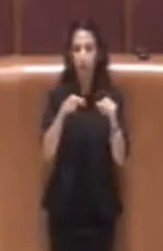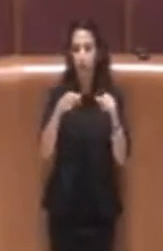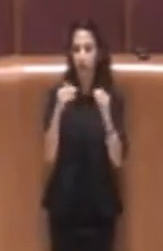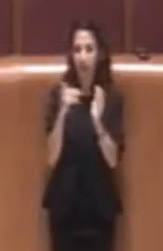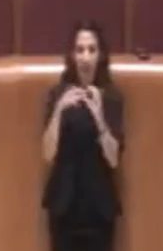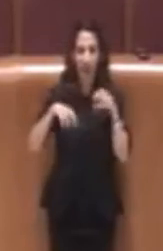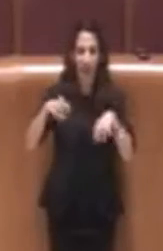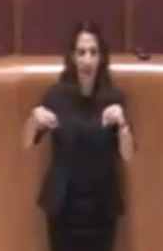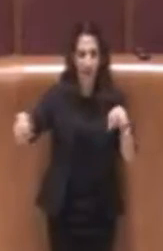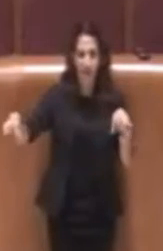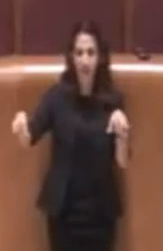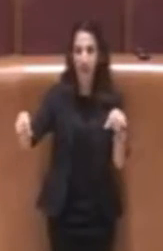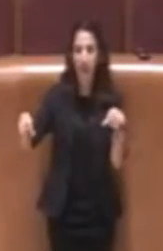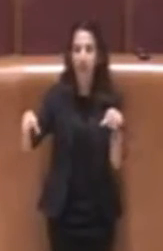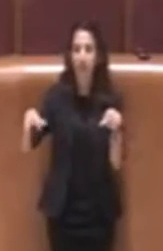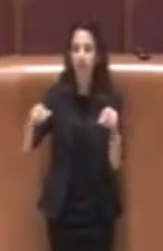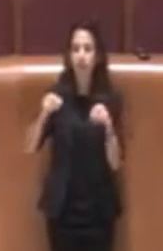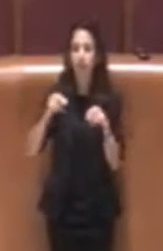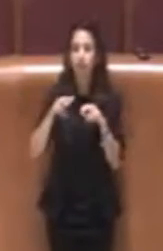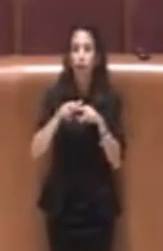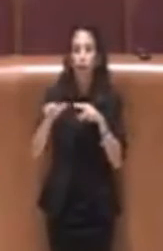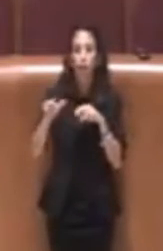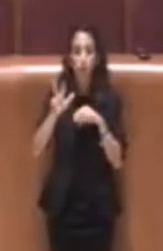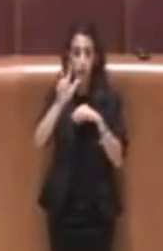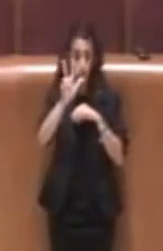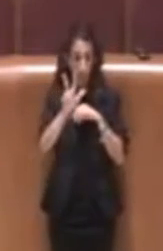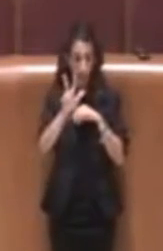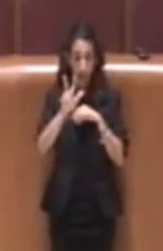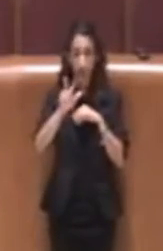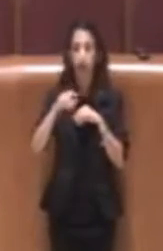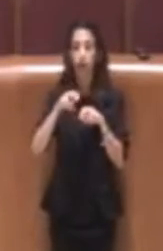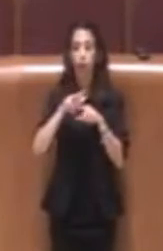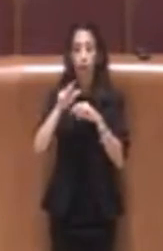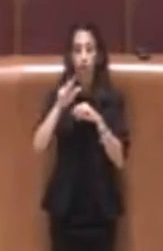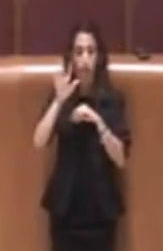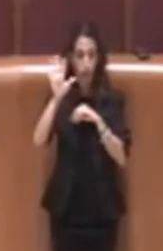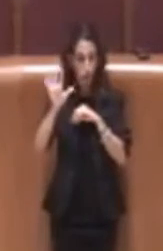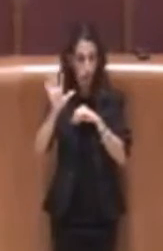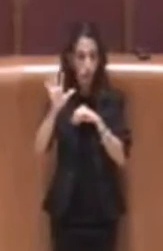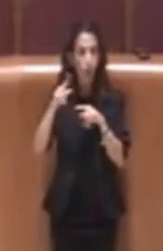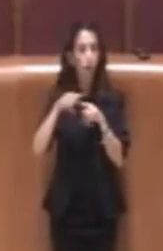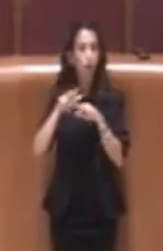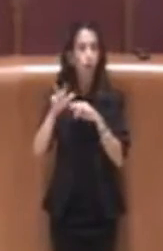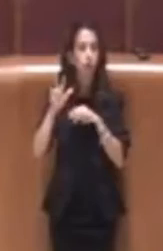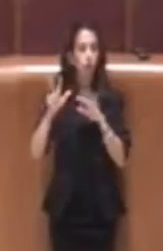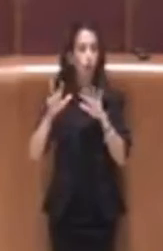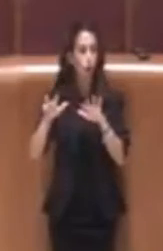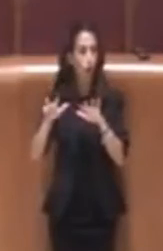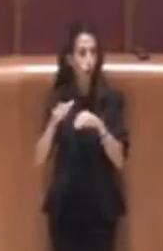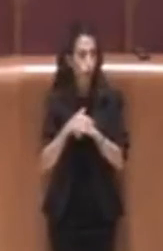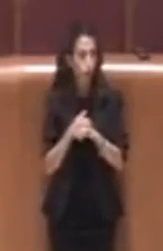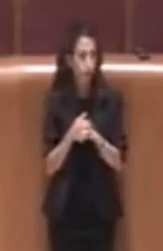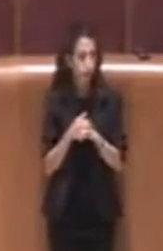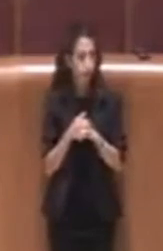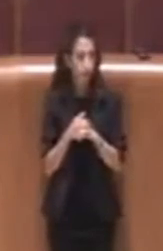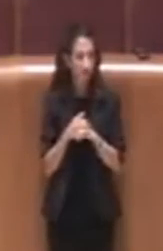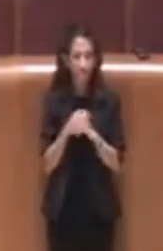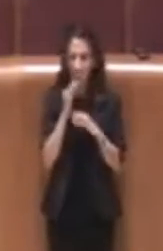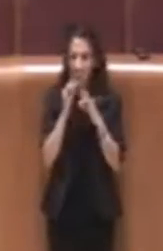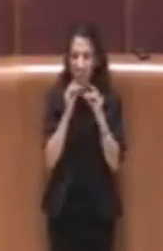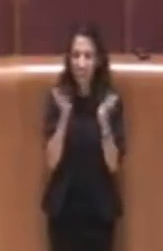residenziali distribuite nei municipi 3, 5 e 8. Che